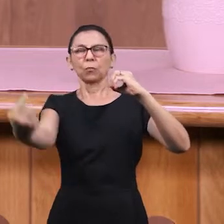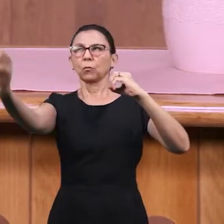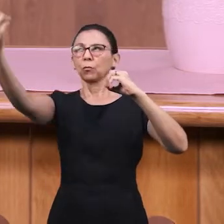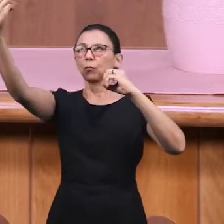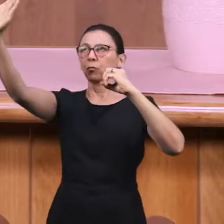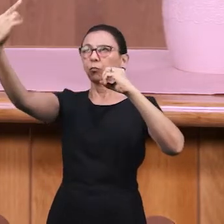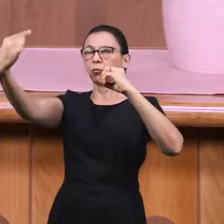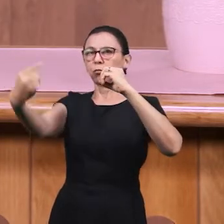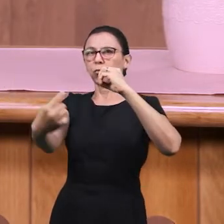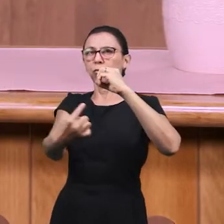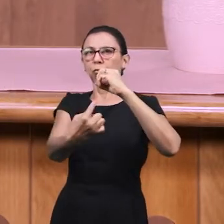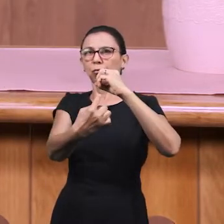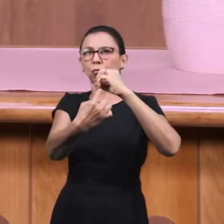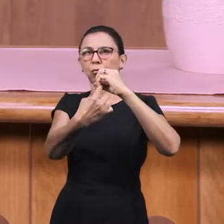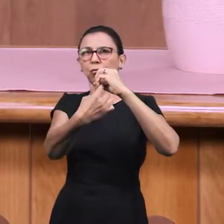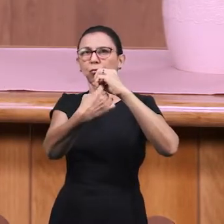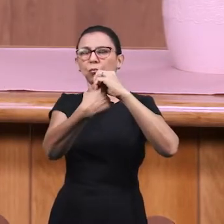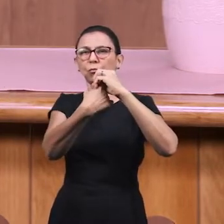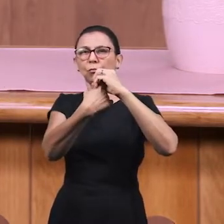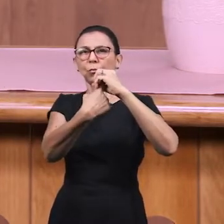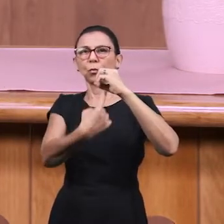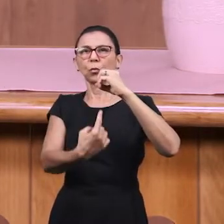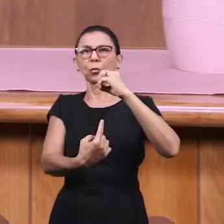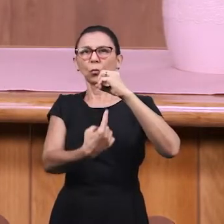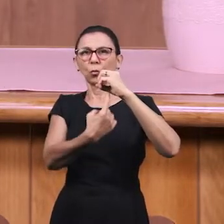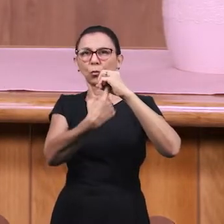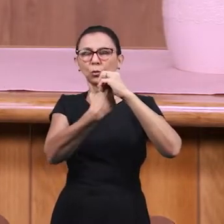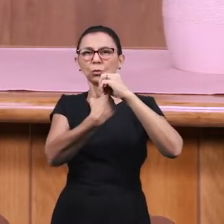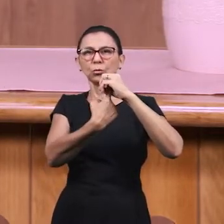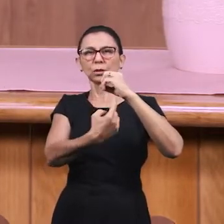на мембрану нервную,